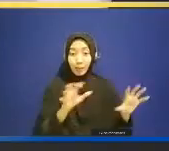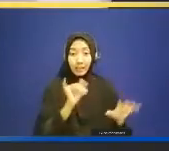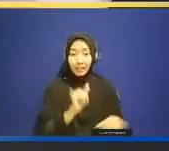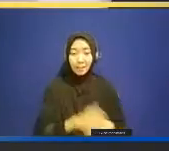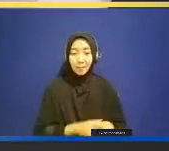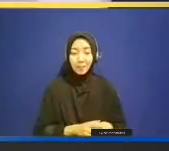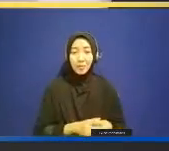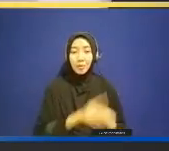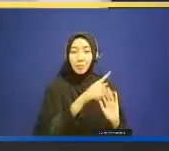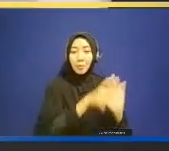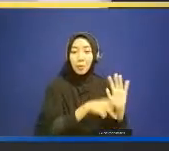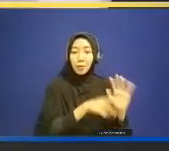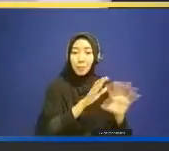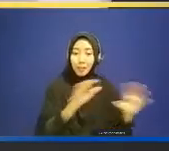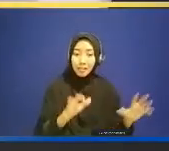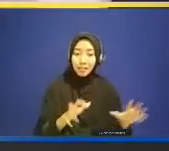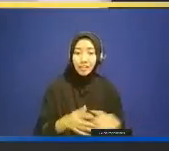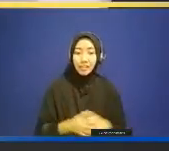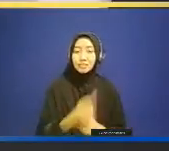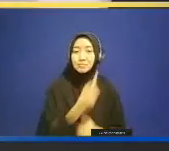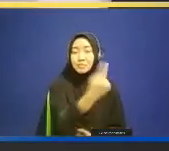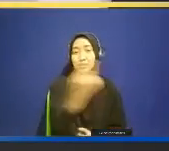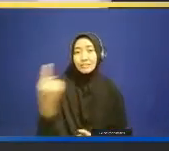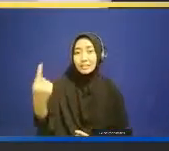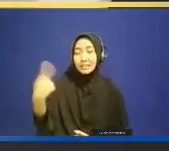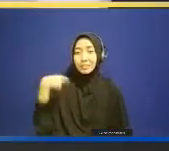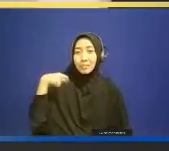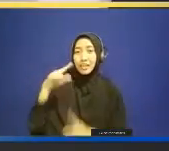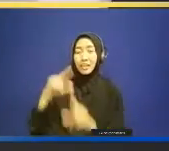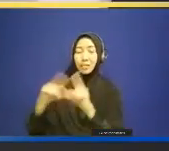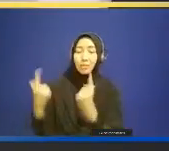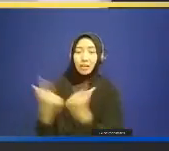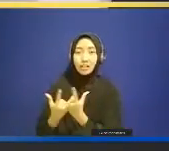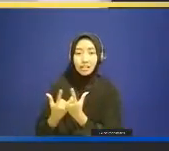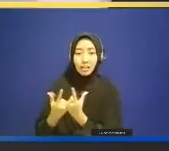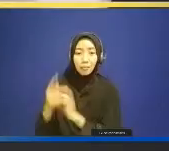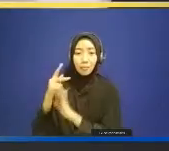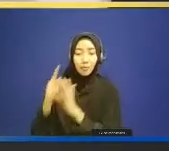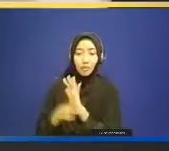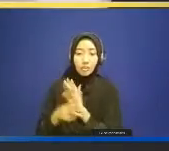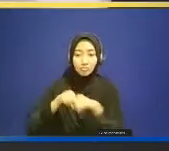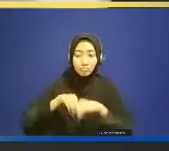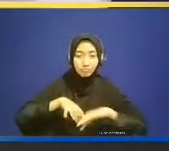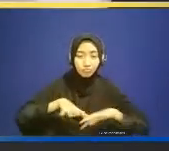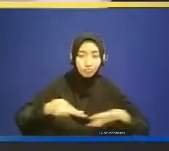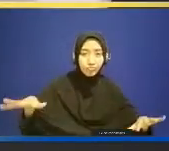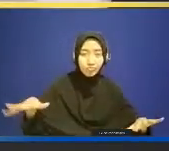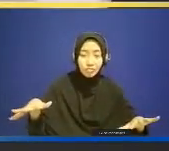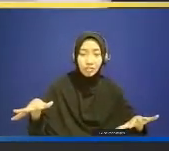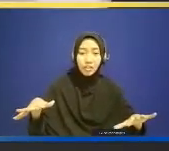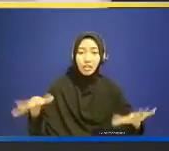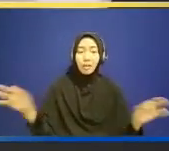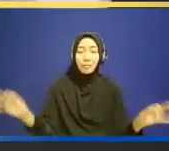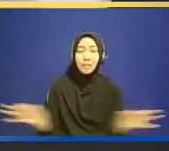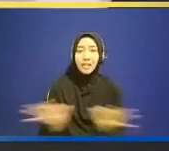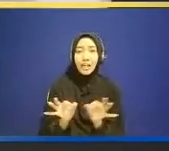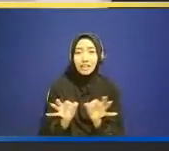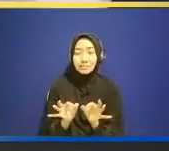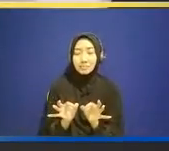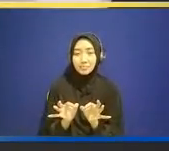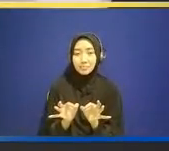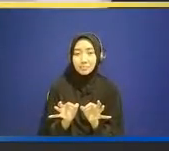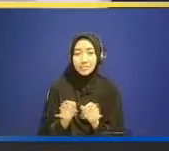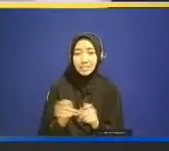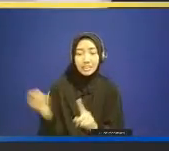sakitnya programnya ya kemudian masing-masing Kementerian lembaga juga mempunyai program menyalurkan dan bahkan pendekatan